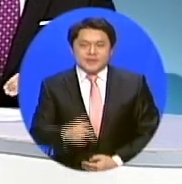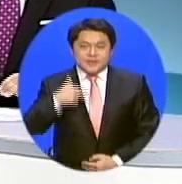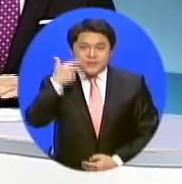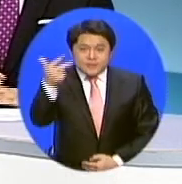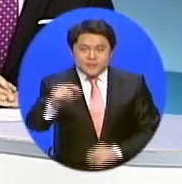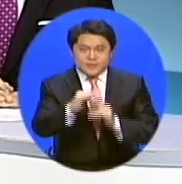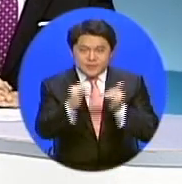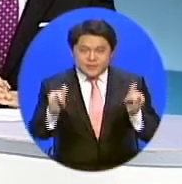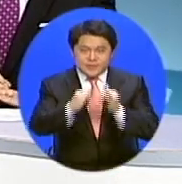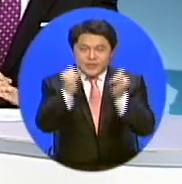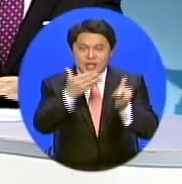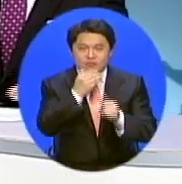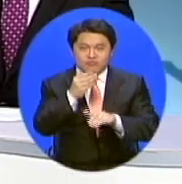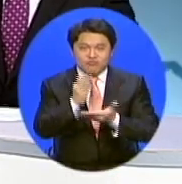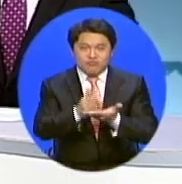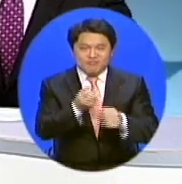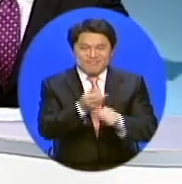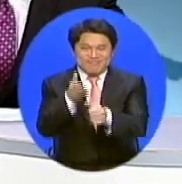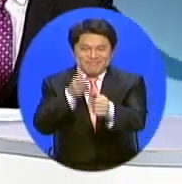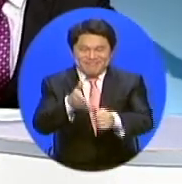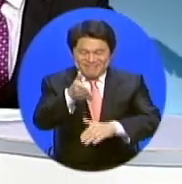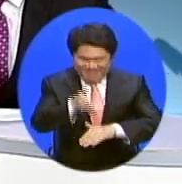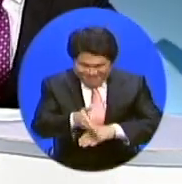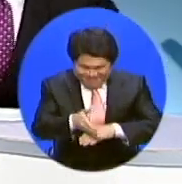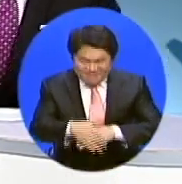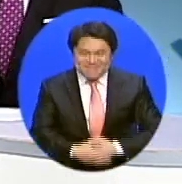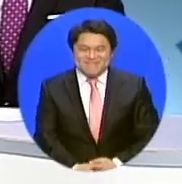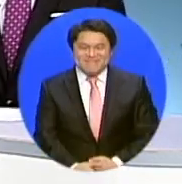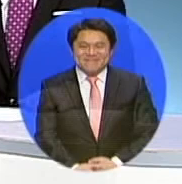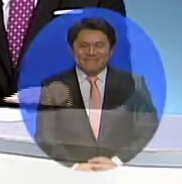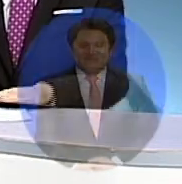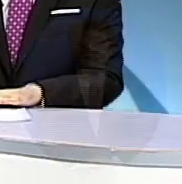주에도 다양한 사회복지계 소식 전해 주시기 바랍니다. 고맙습니다. 고맙습니다. 네.